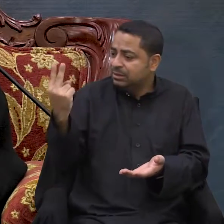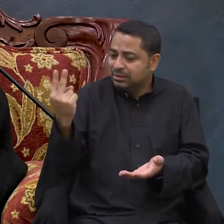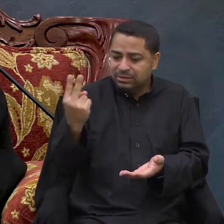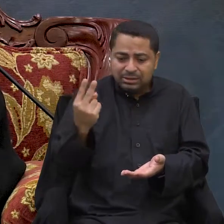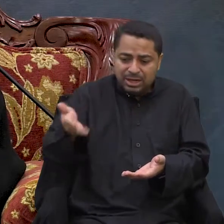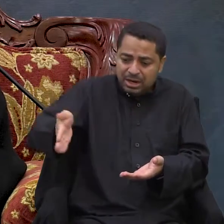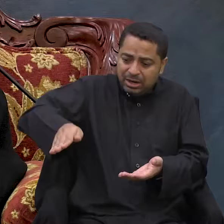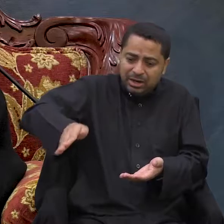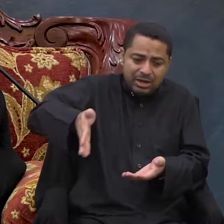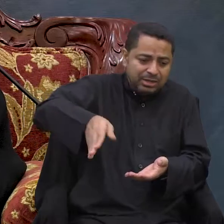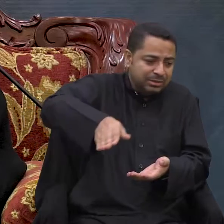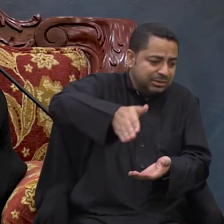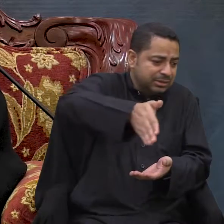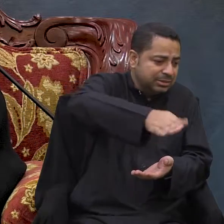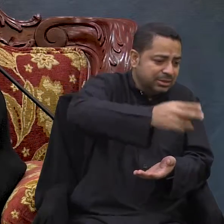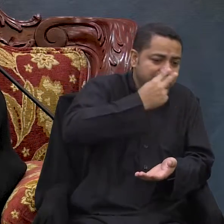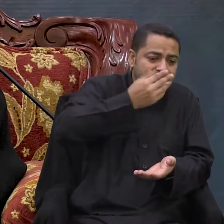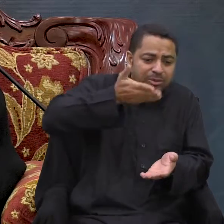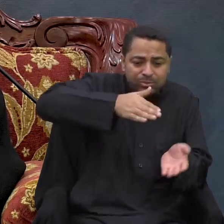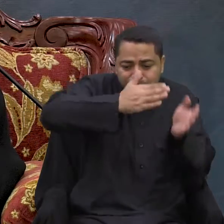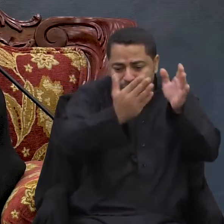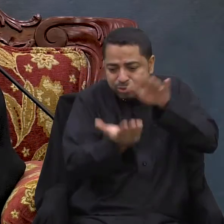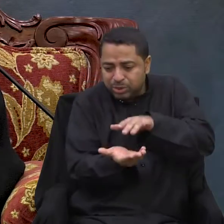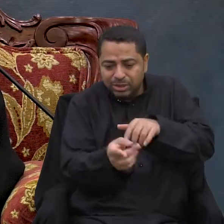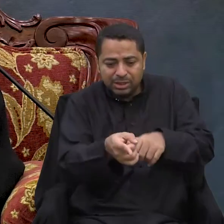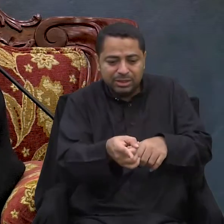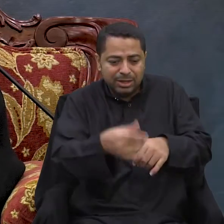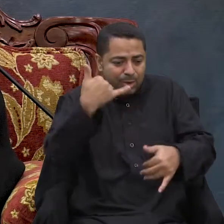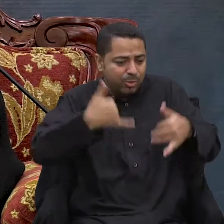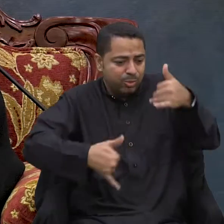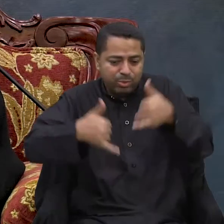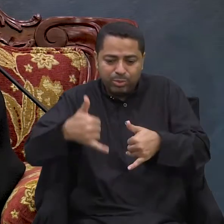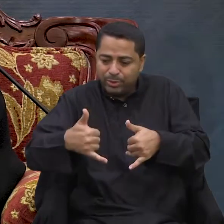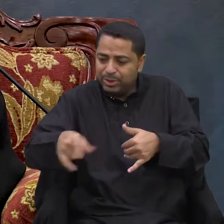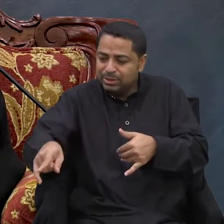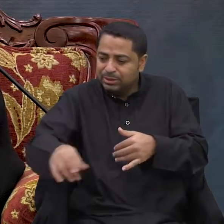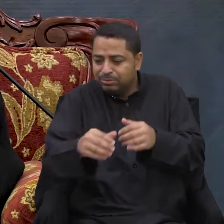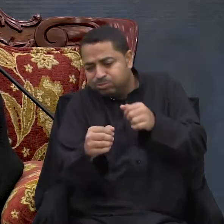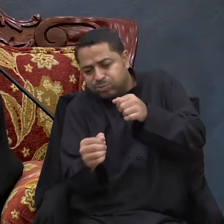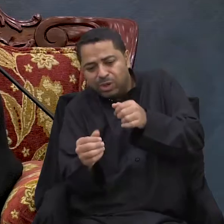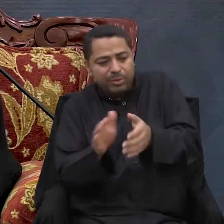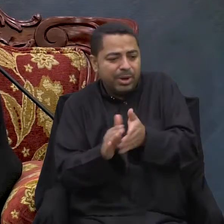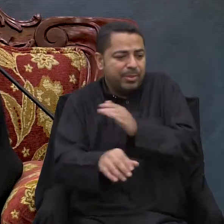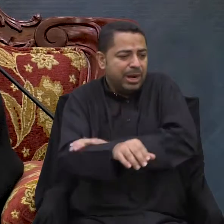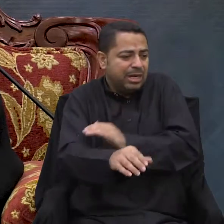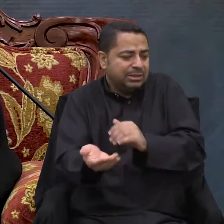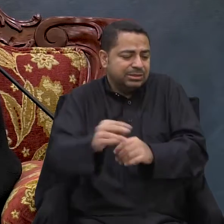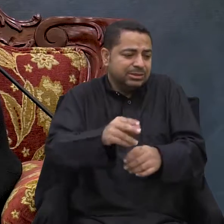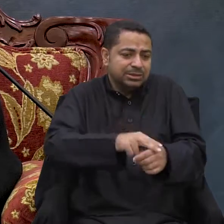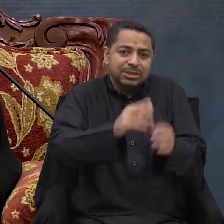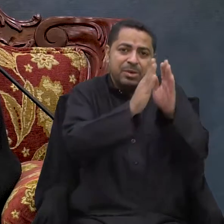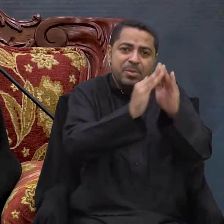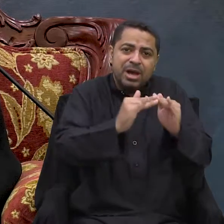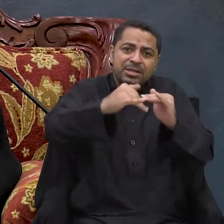مطرحين هذا على وجهه وذاك على يمينه، وبعضهم في